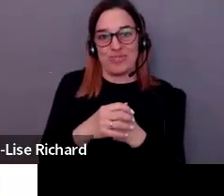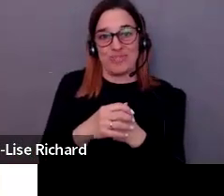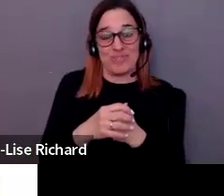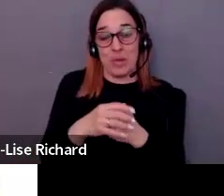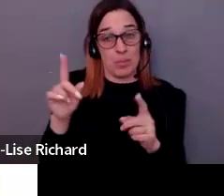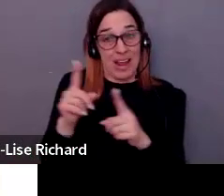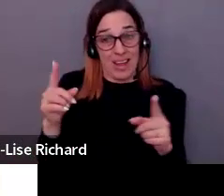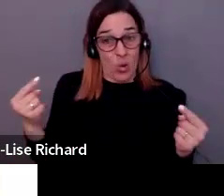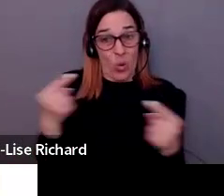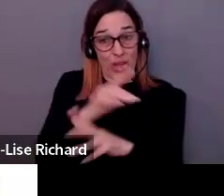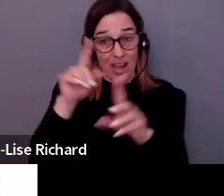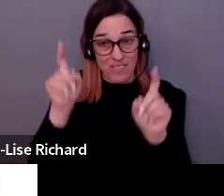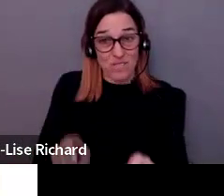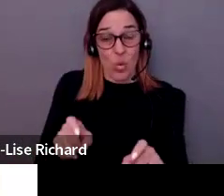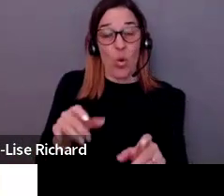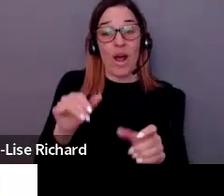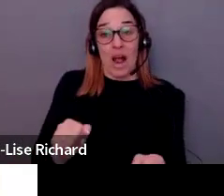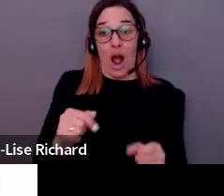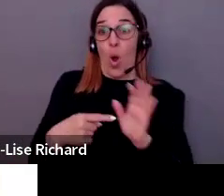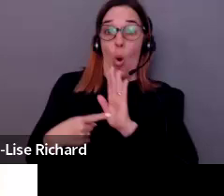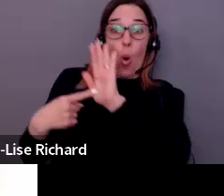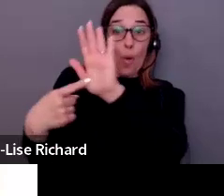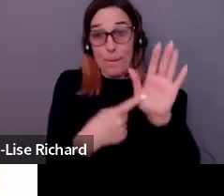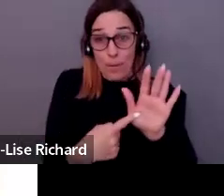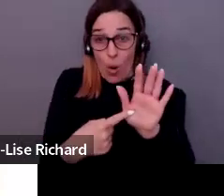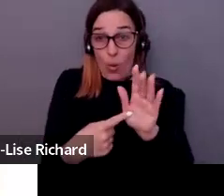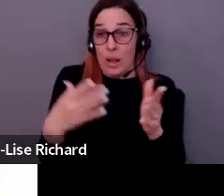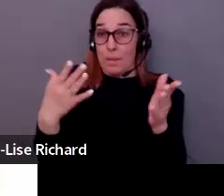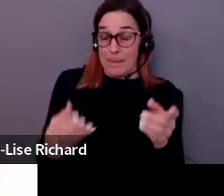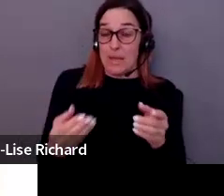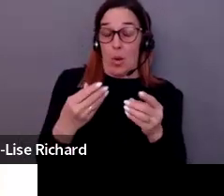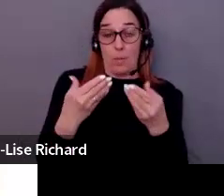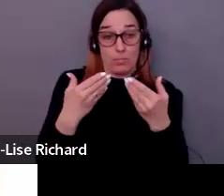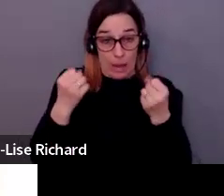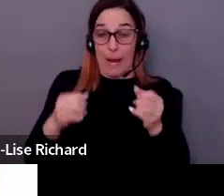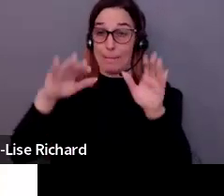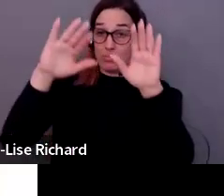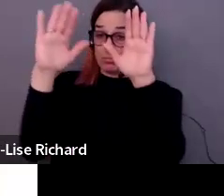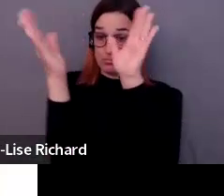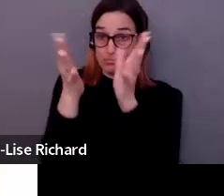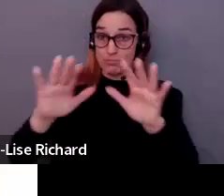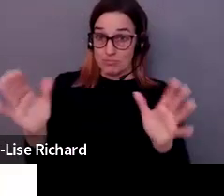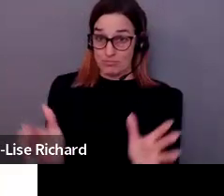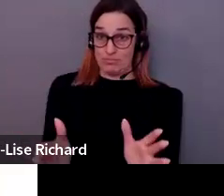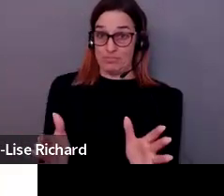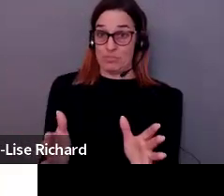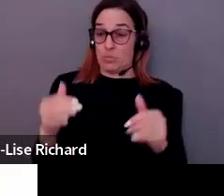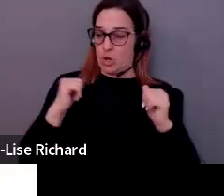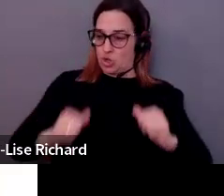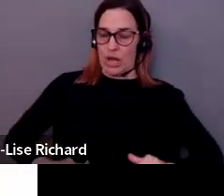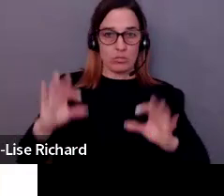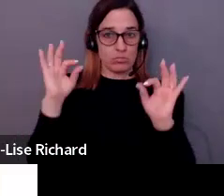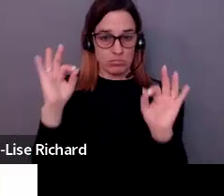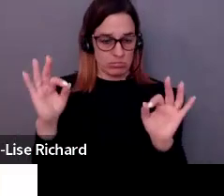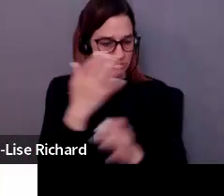Mais au contraire, quand on vient montrer puis définir une taille, et qu'on agence bien le haut,